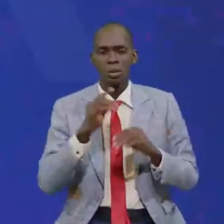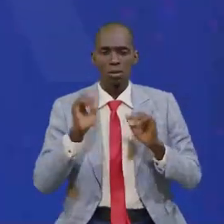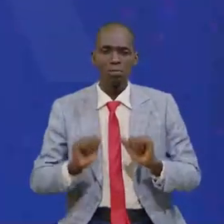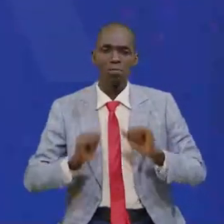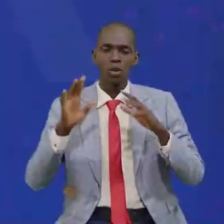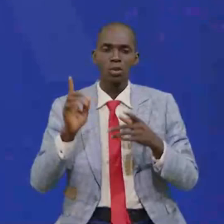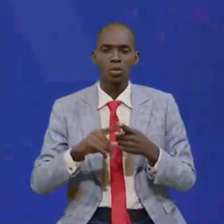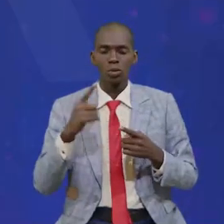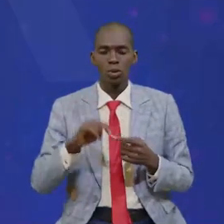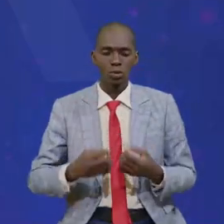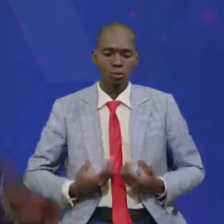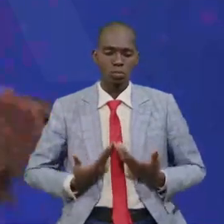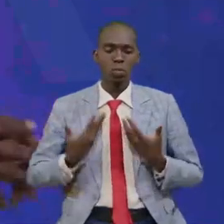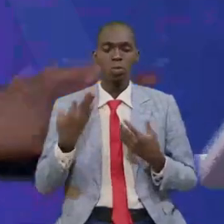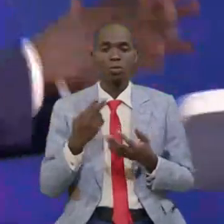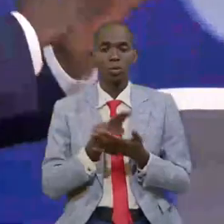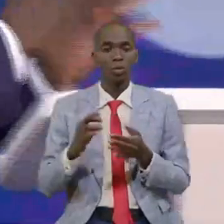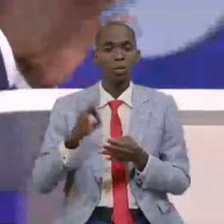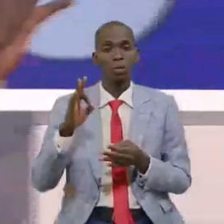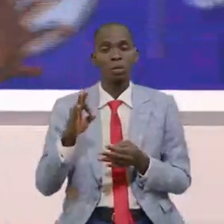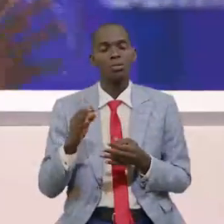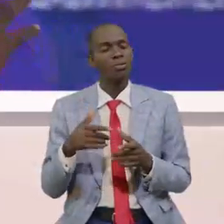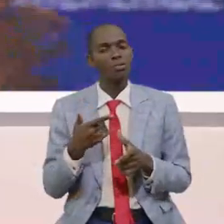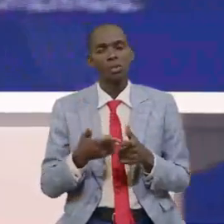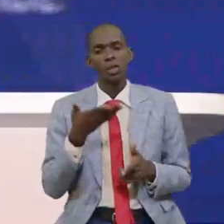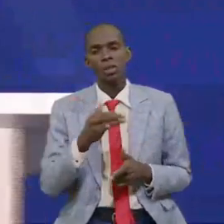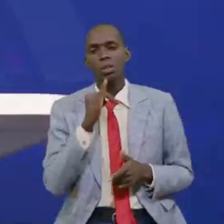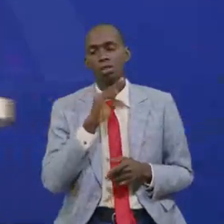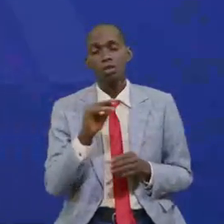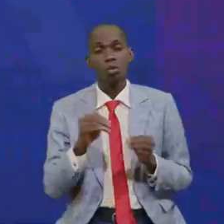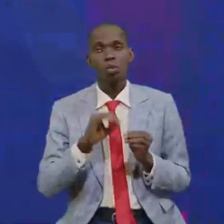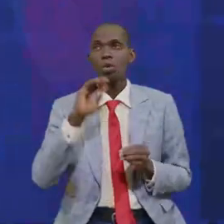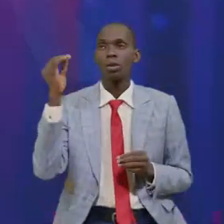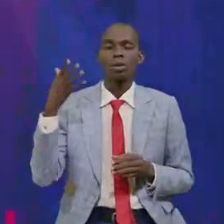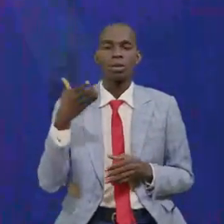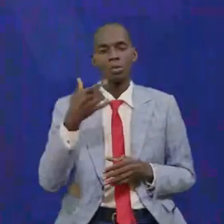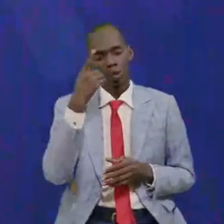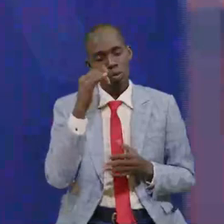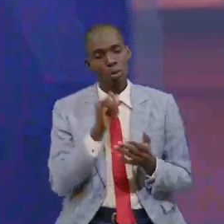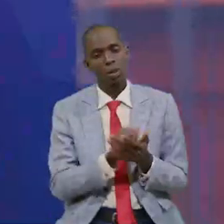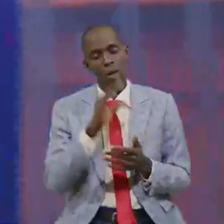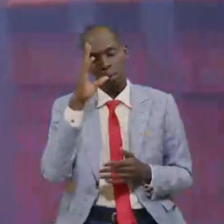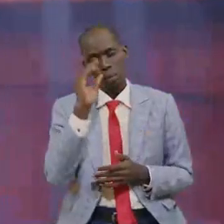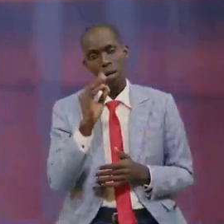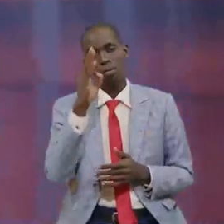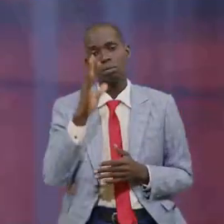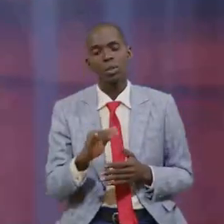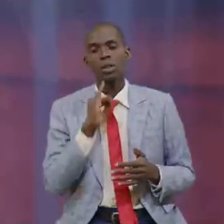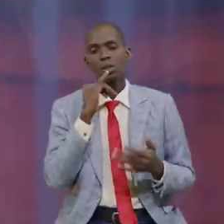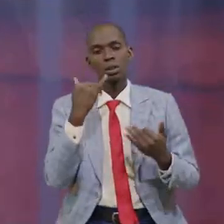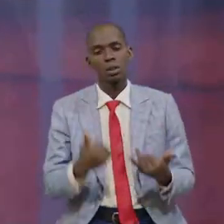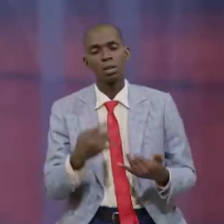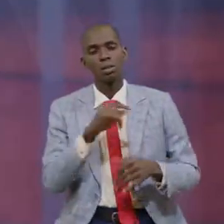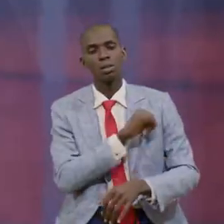ne se soumettent à l'inspiration de du Saint-Esprit, il n'y a plus de grâce là, cet homme est l'autorité, il est la puissance. Et une fois qu'il